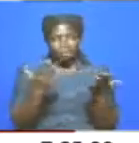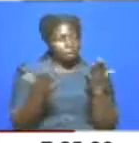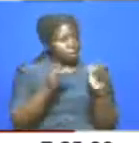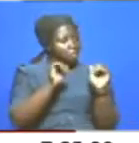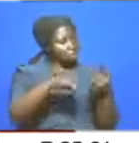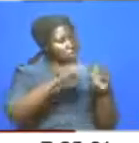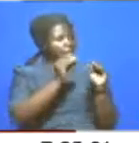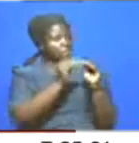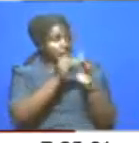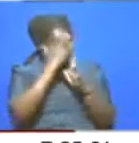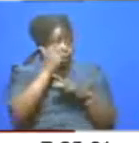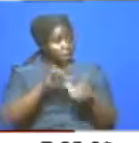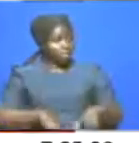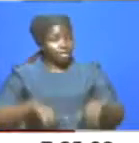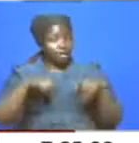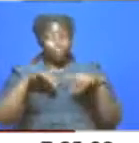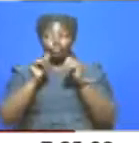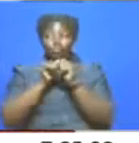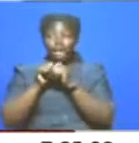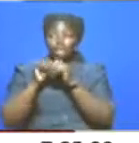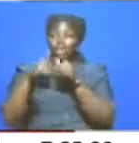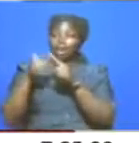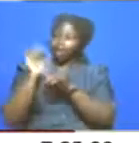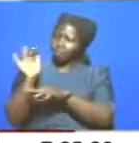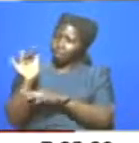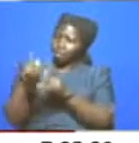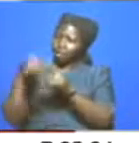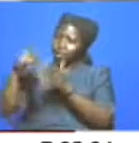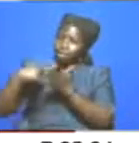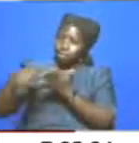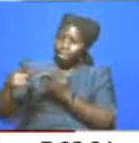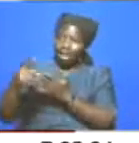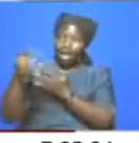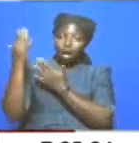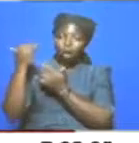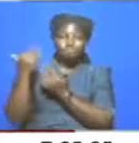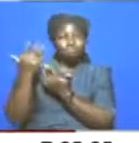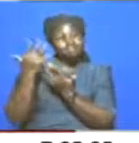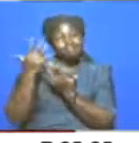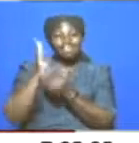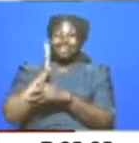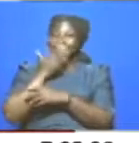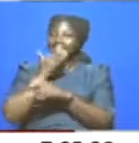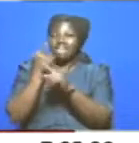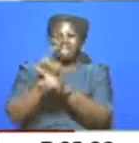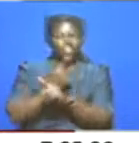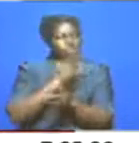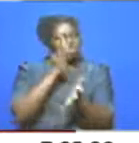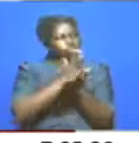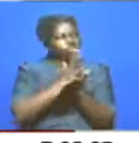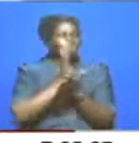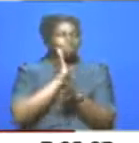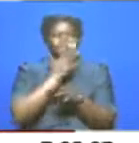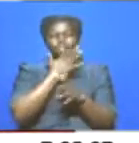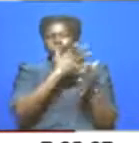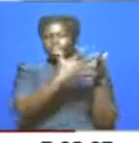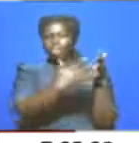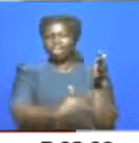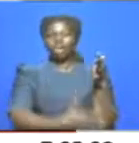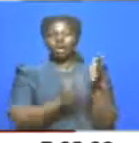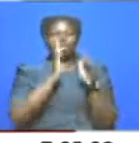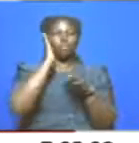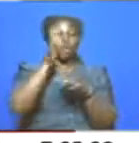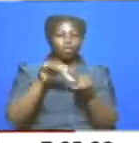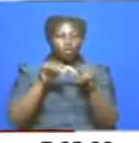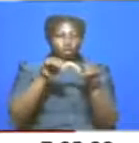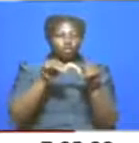Tunaishi mtaa mmoja, nitamuuliza. Alafu wiki ijayo natumai bado rangi ni nyingi. Rangi ni nyingi kibao kabisa. Tutaendelea kuziangazia